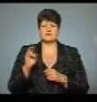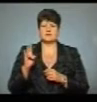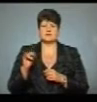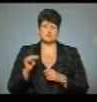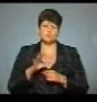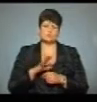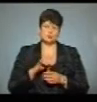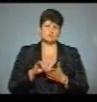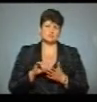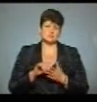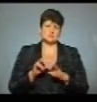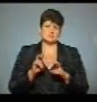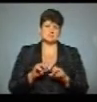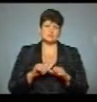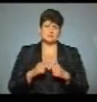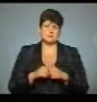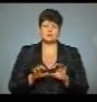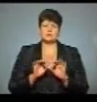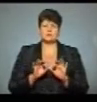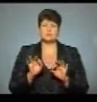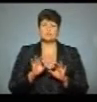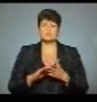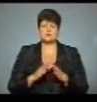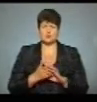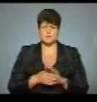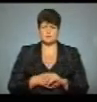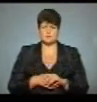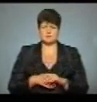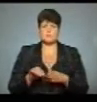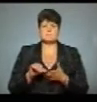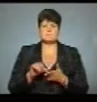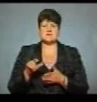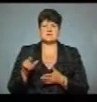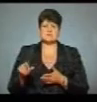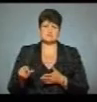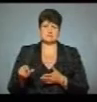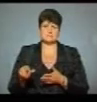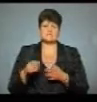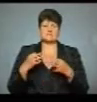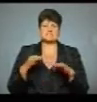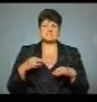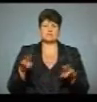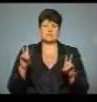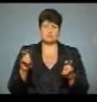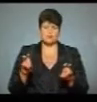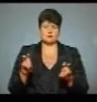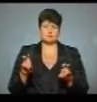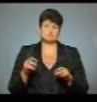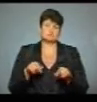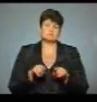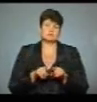присутній під час засідання комісії і розповів про ситуацію. Представники від свободи, а саме так ми